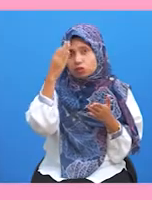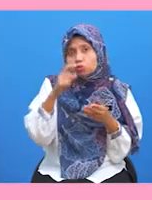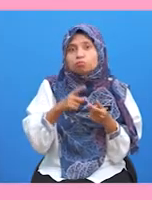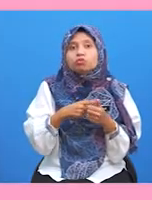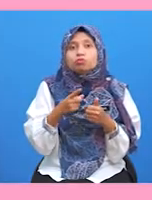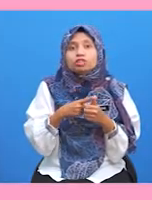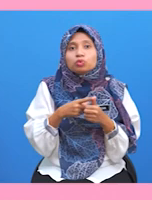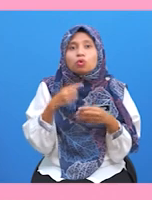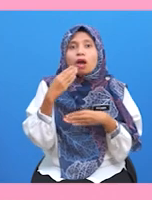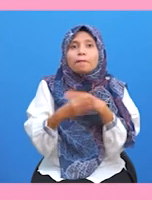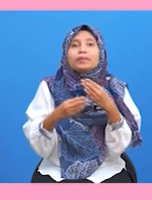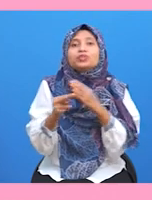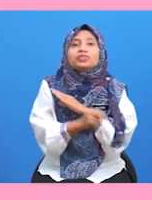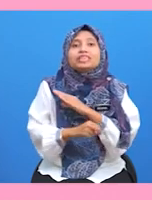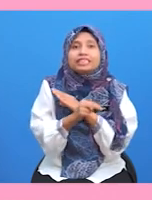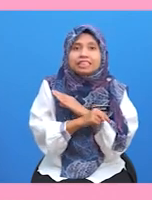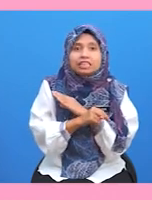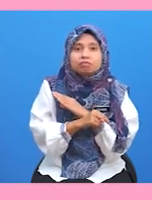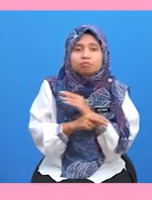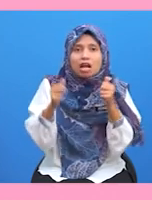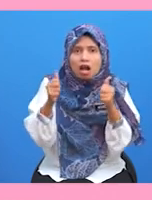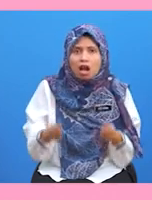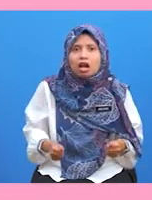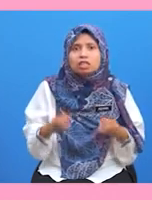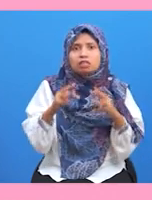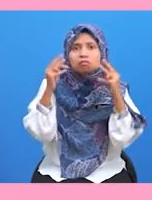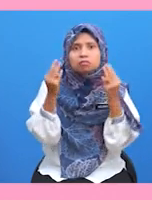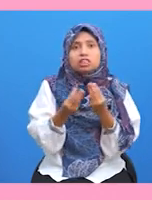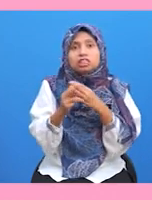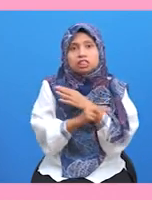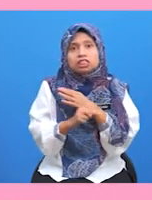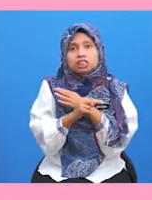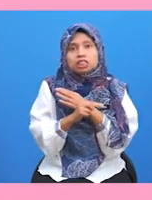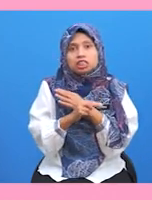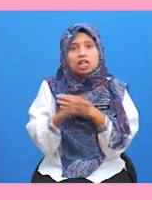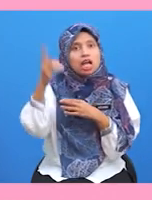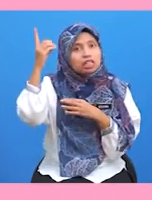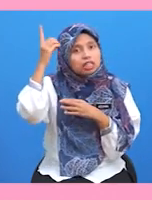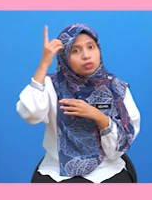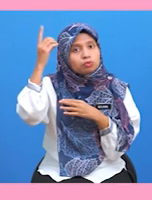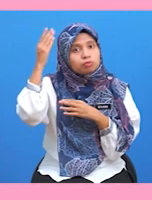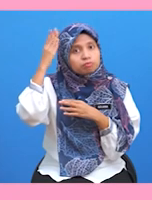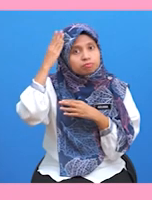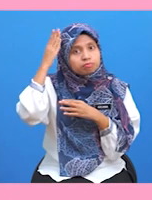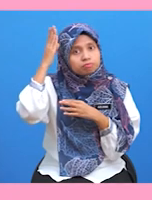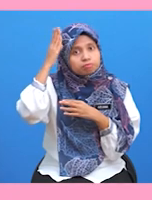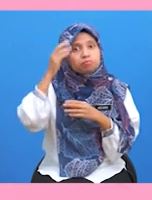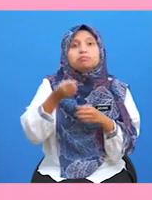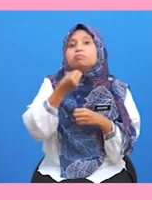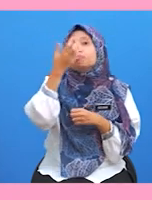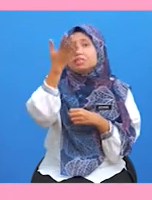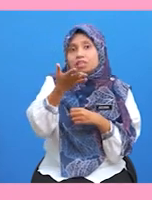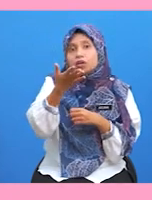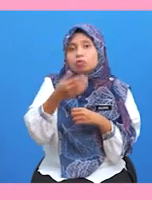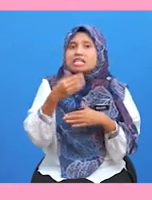iaitu memajukan negeri. Ahli Majlis Negeri iaitu Datu Bandar Abang Haji Mustafa menyatakan